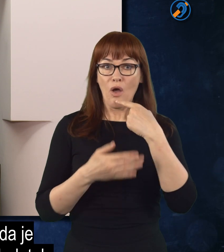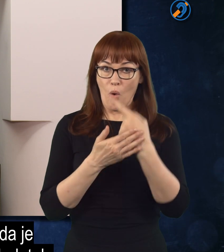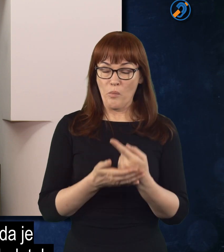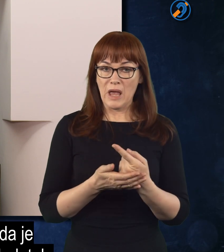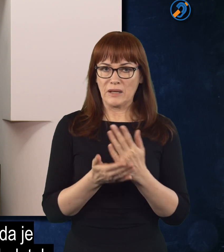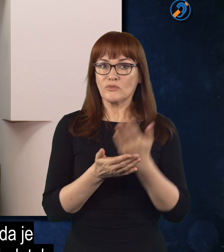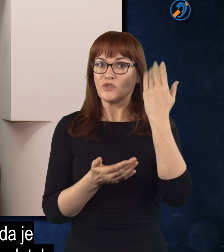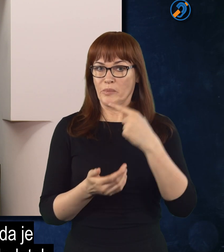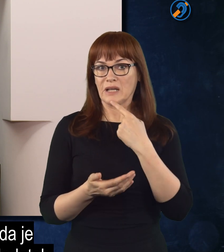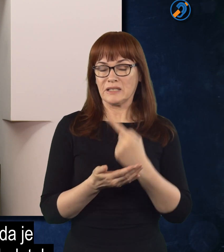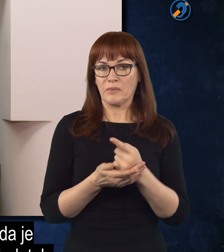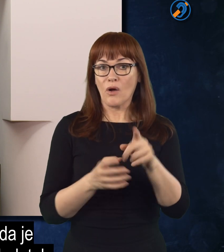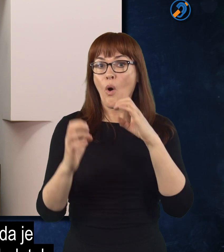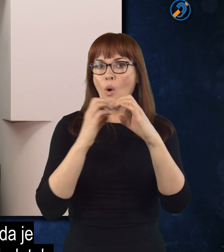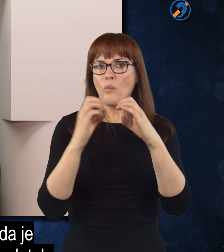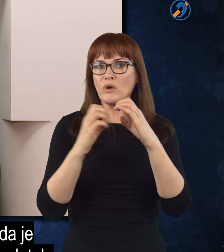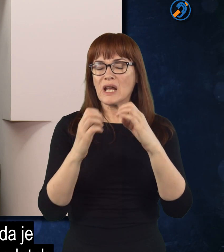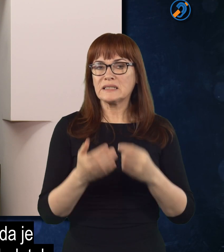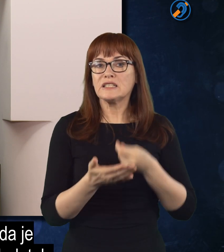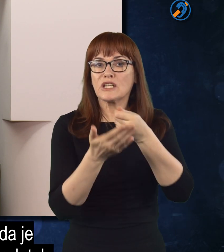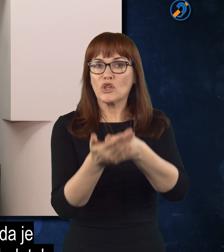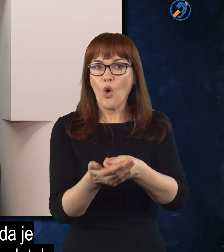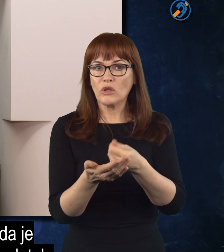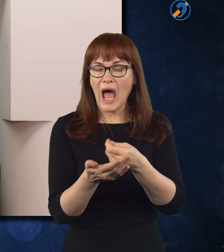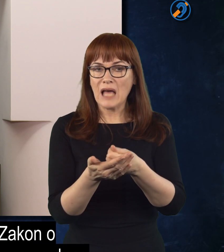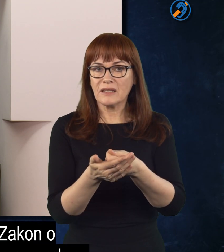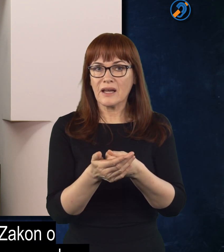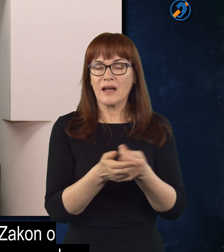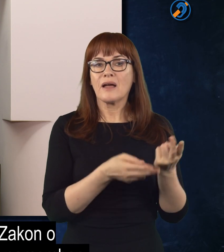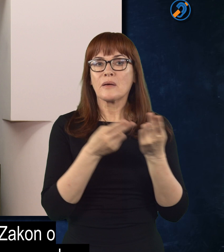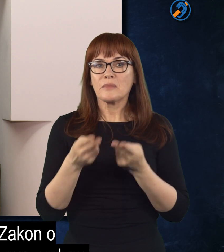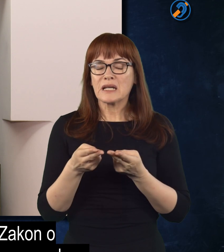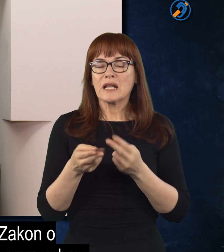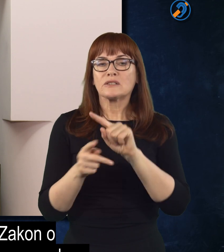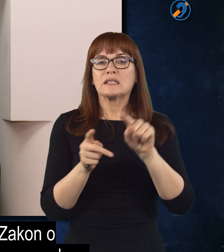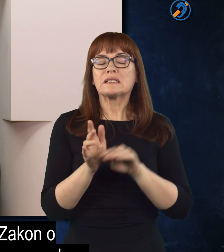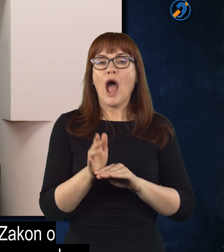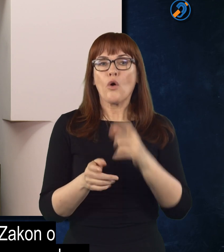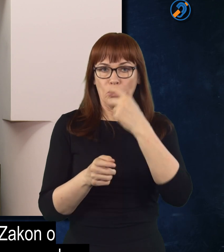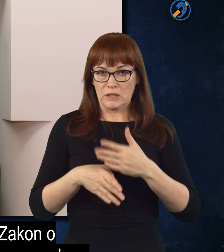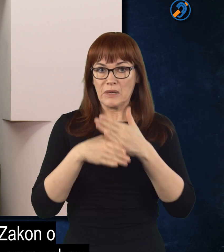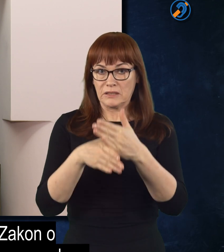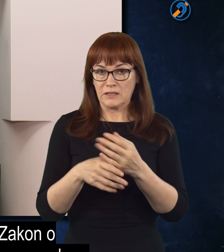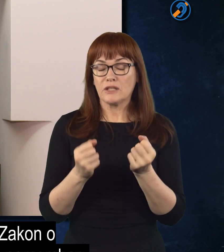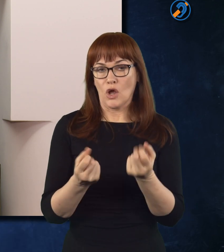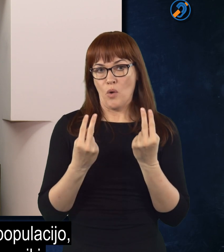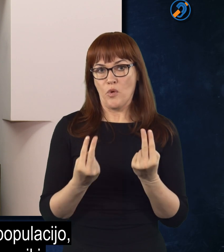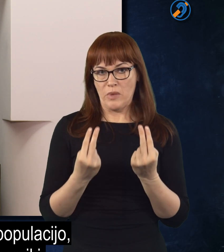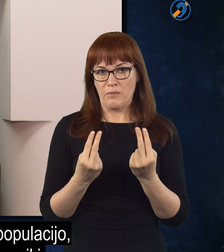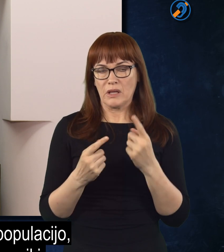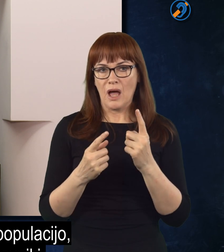Naj omenim, da sem že prej rekel, da je ta komunikacijski dodatek, ki ga je prinesel zakon o osebnem asistentu, zelo pomemben.